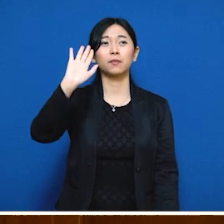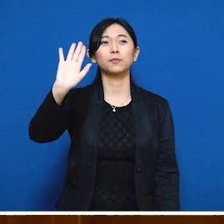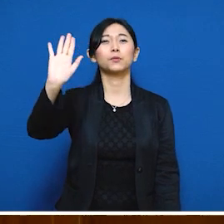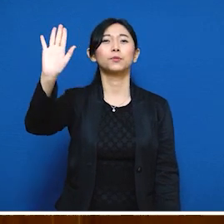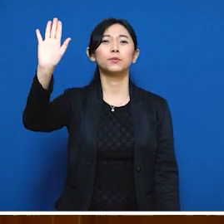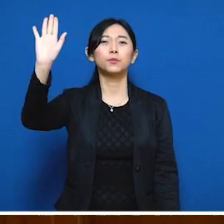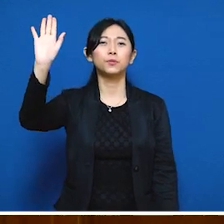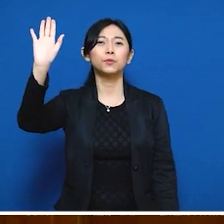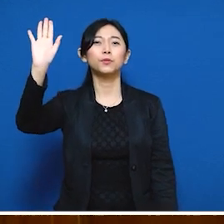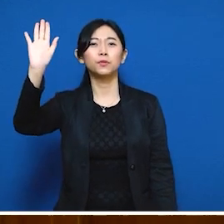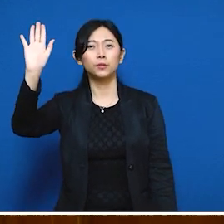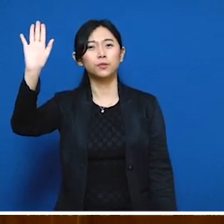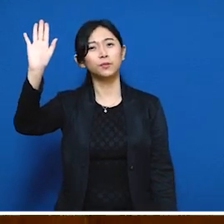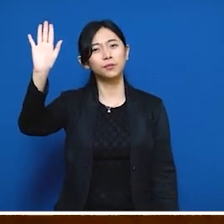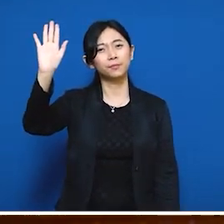pengetahuanmu.